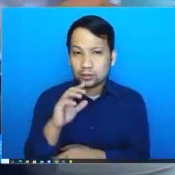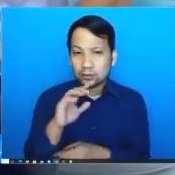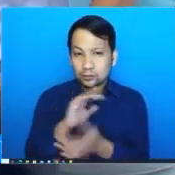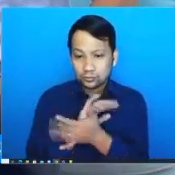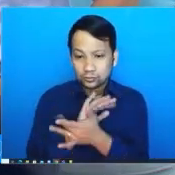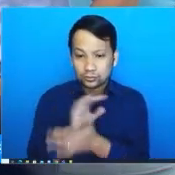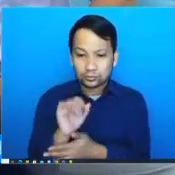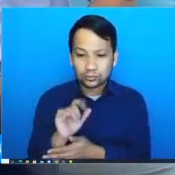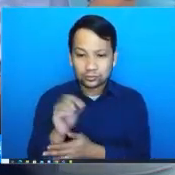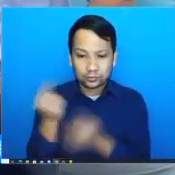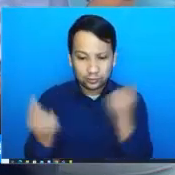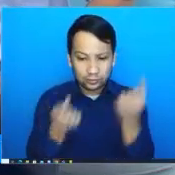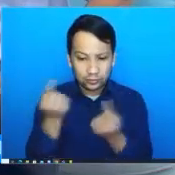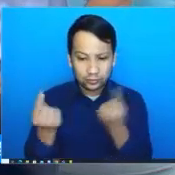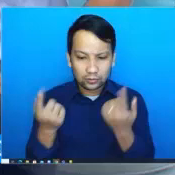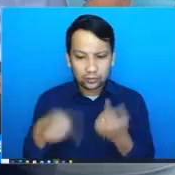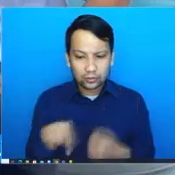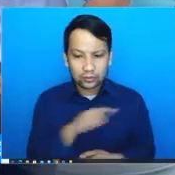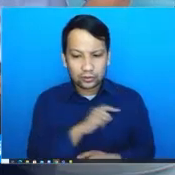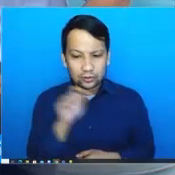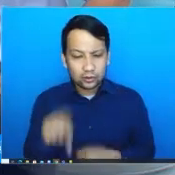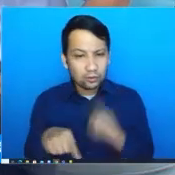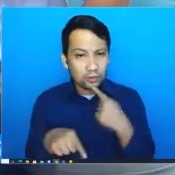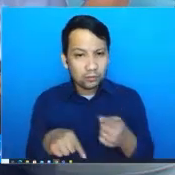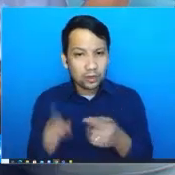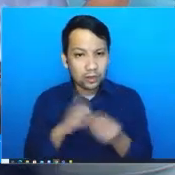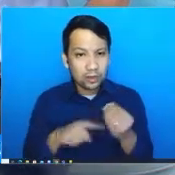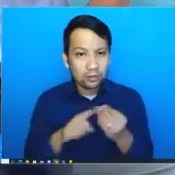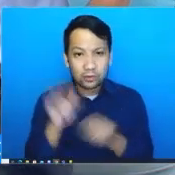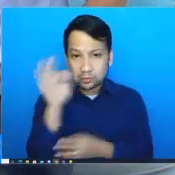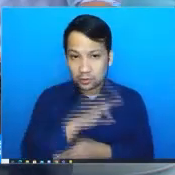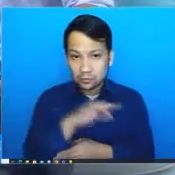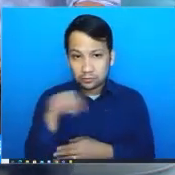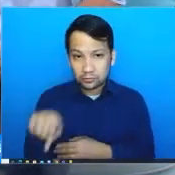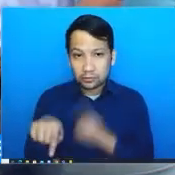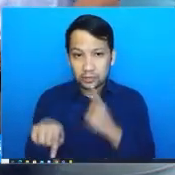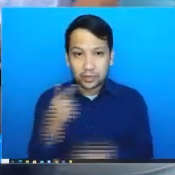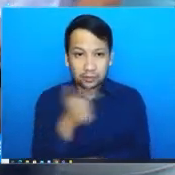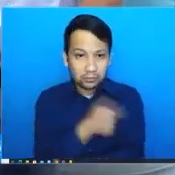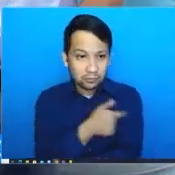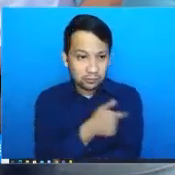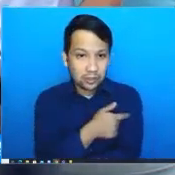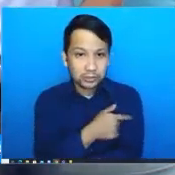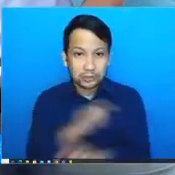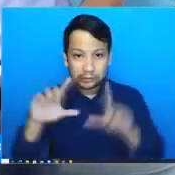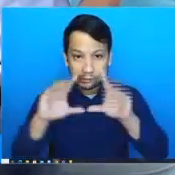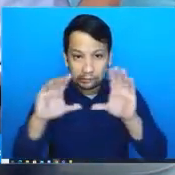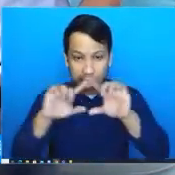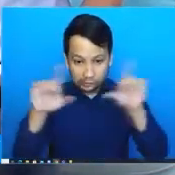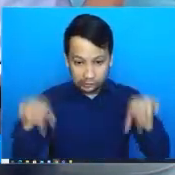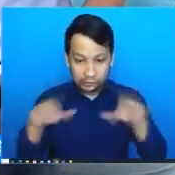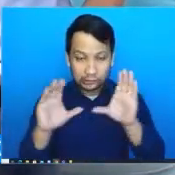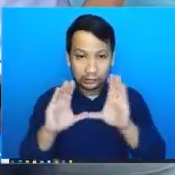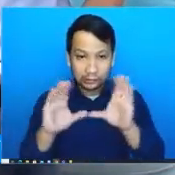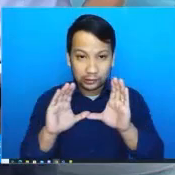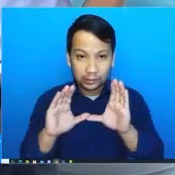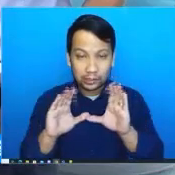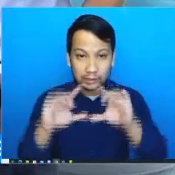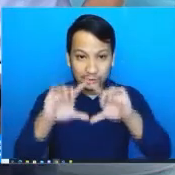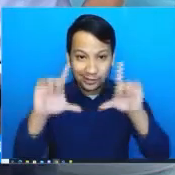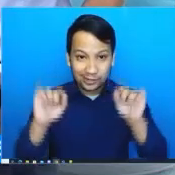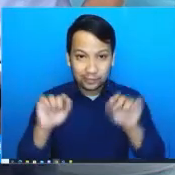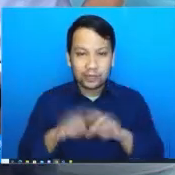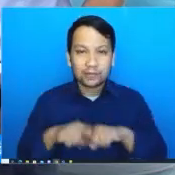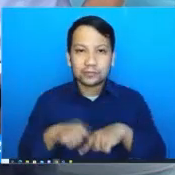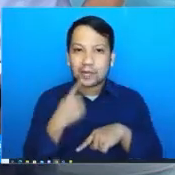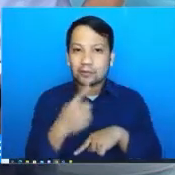ilang local officials tungkol sa posibleng pamemeke ng vaccine cards. Sinabi ng DOH na depende pa rin sa LGU kung ire-require nila